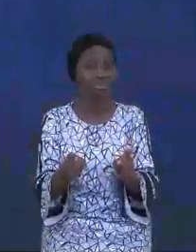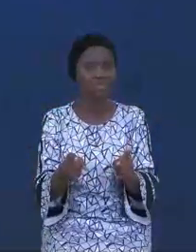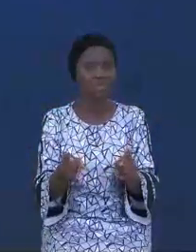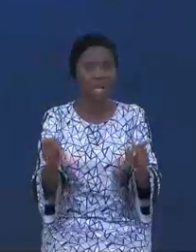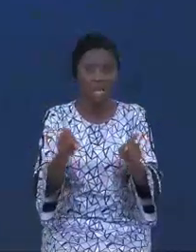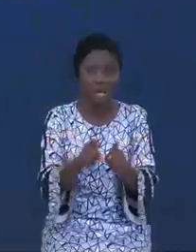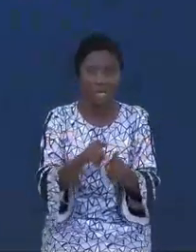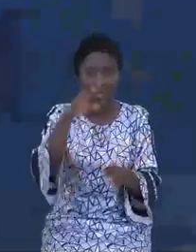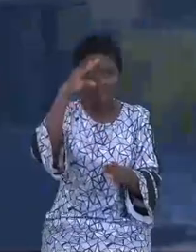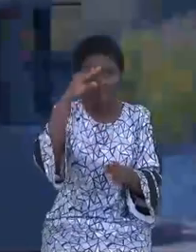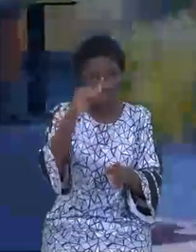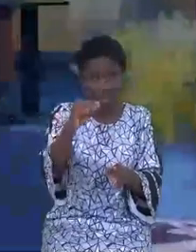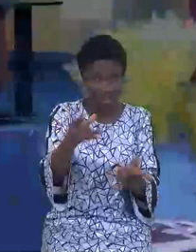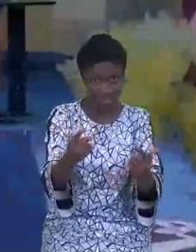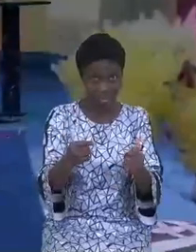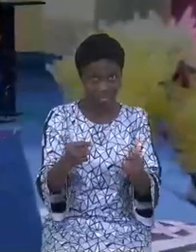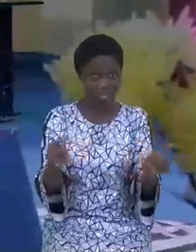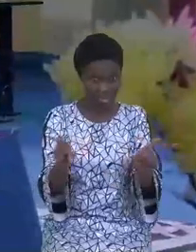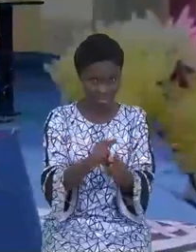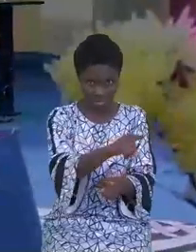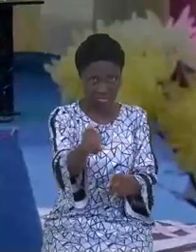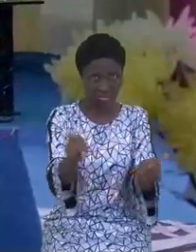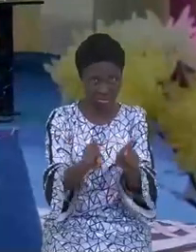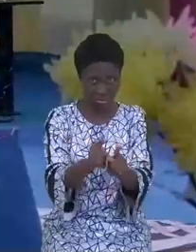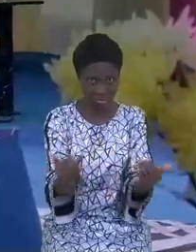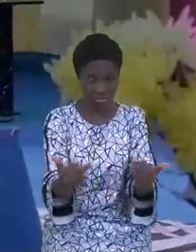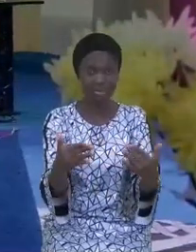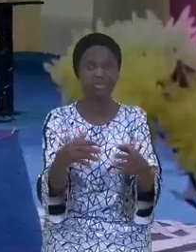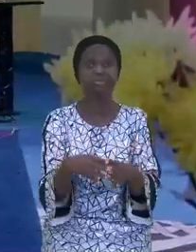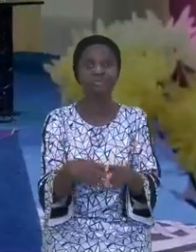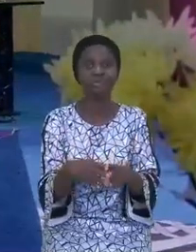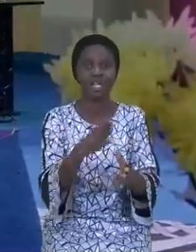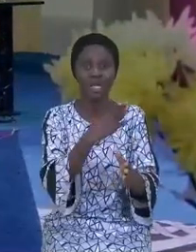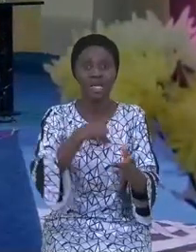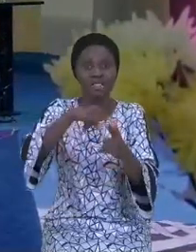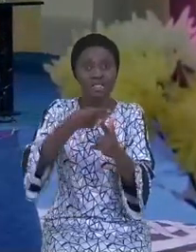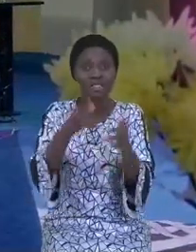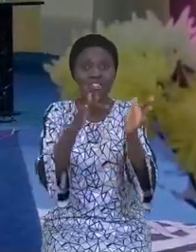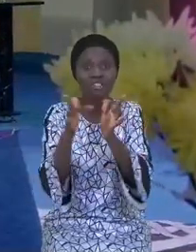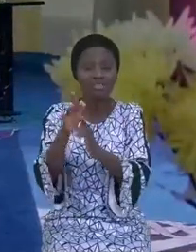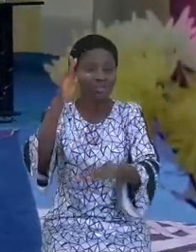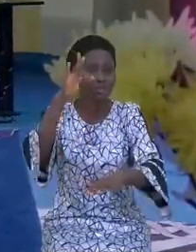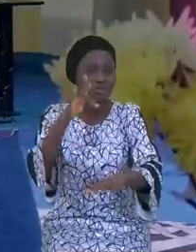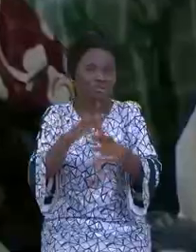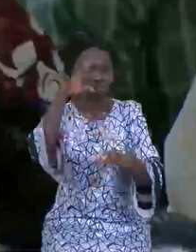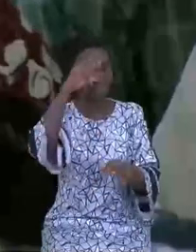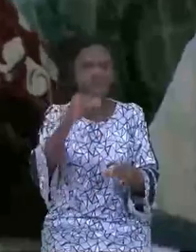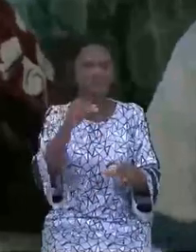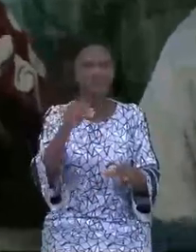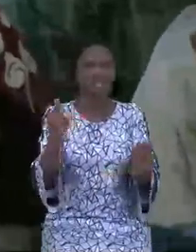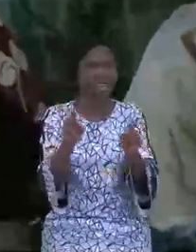Mais en venant, comme toi tu es venu ce soir, Jésus l'a touché. Comme il va te toucher ce